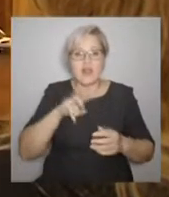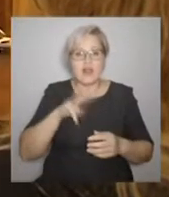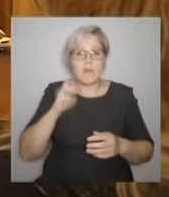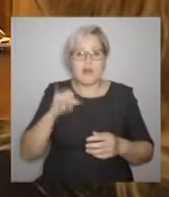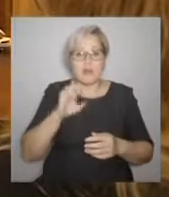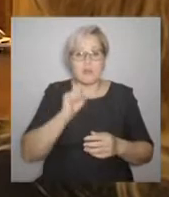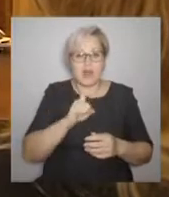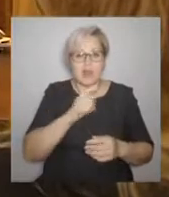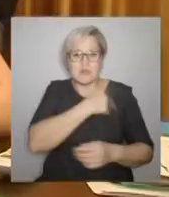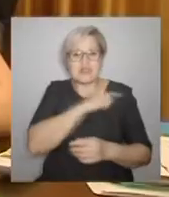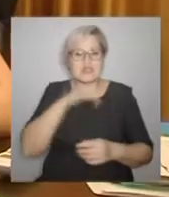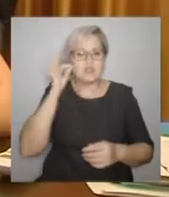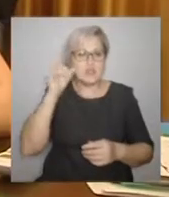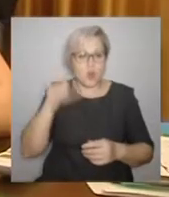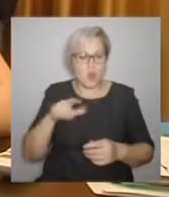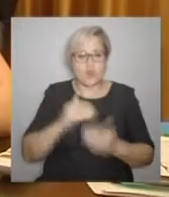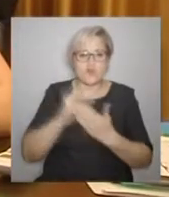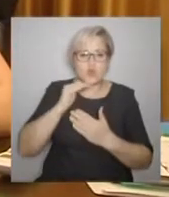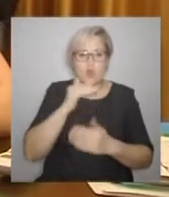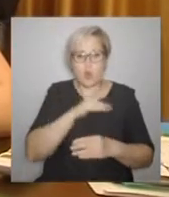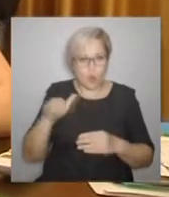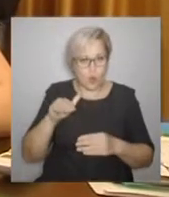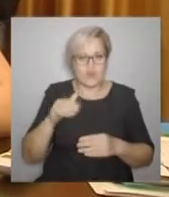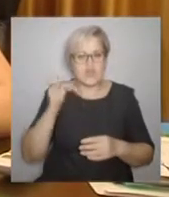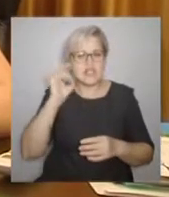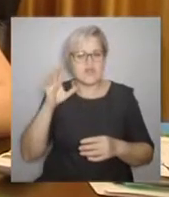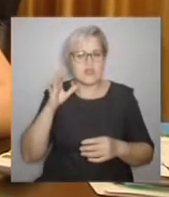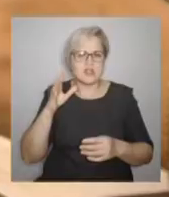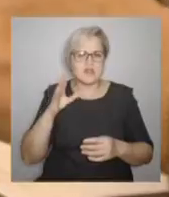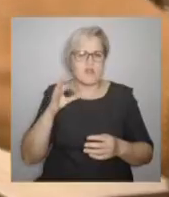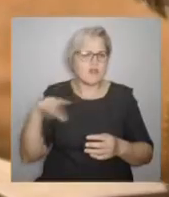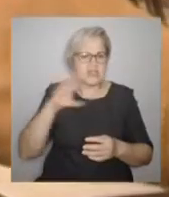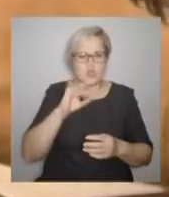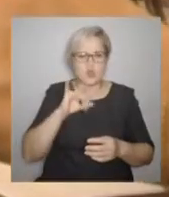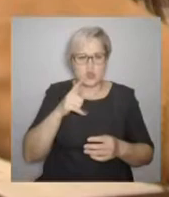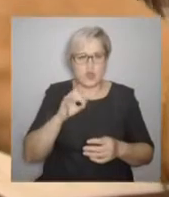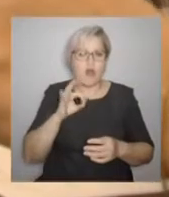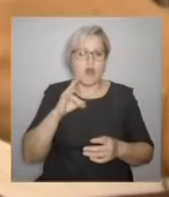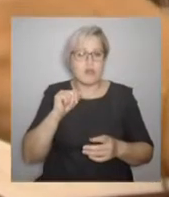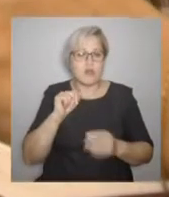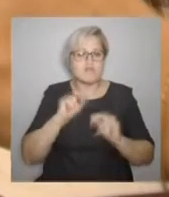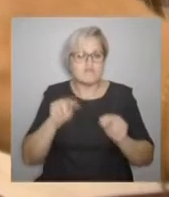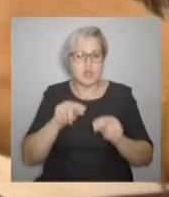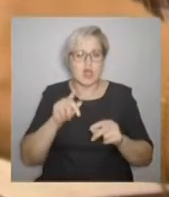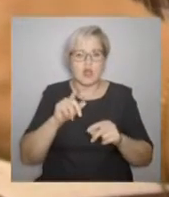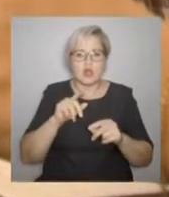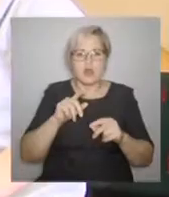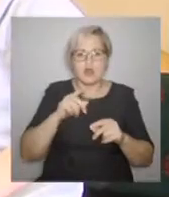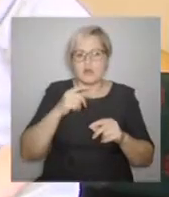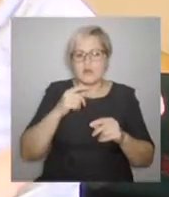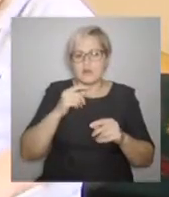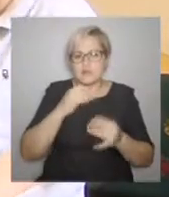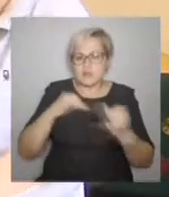Наталья Майбах – медицинский психолог высокого уровня, известный, пожалуй, наверное, уже всей Югре. Она консультирует